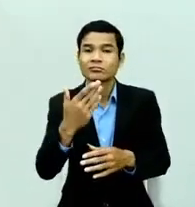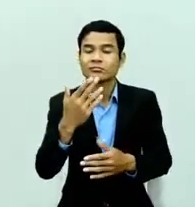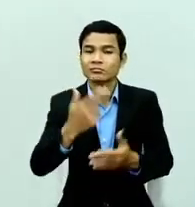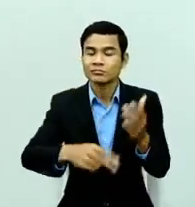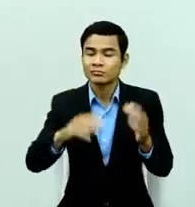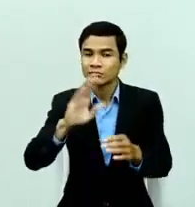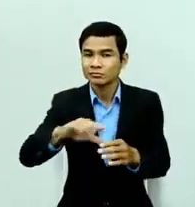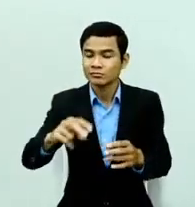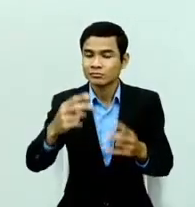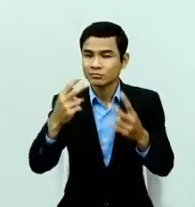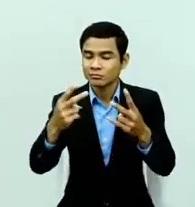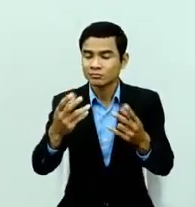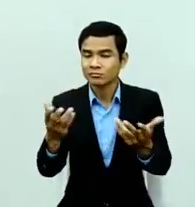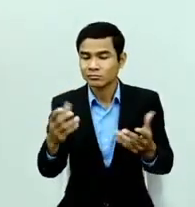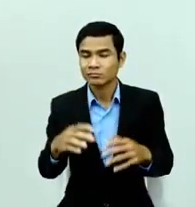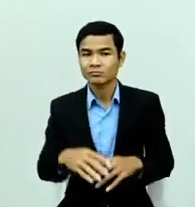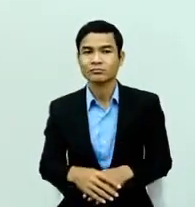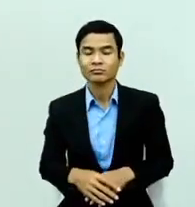con mơ mơ